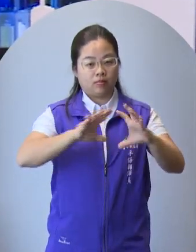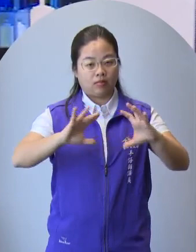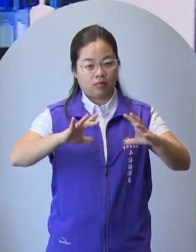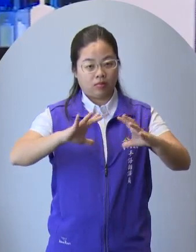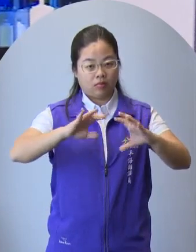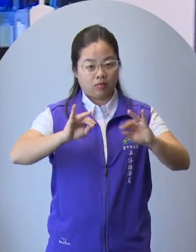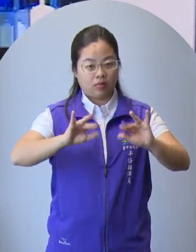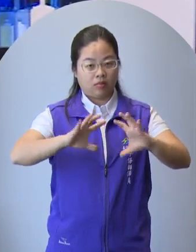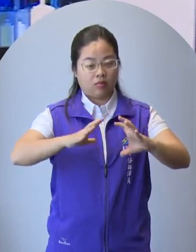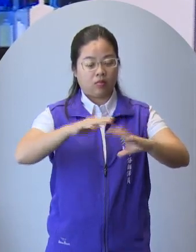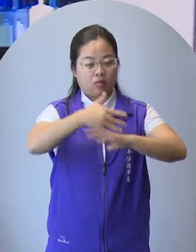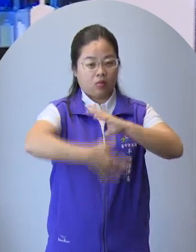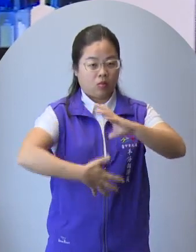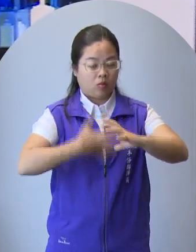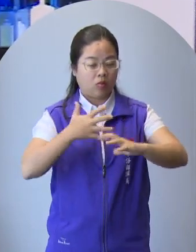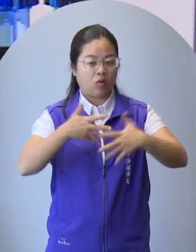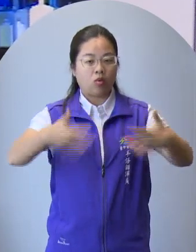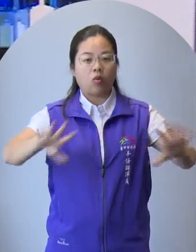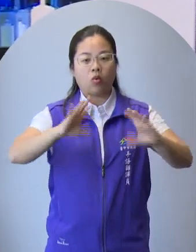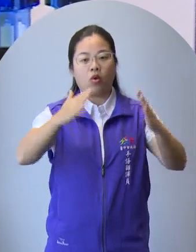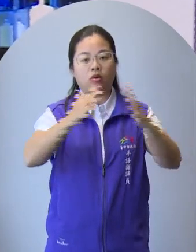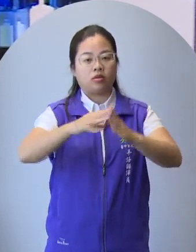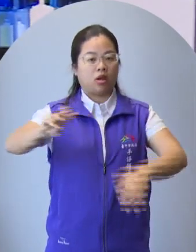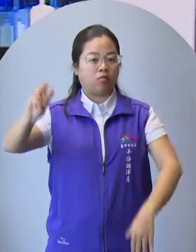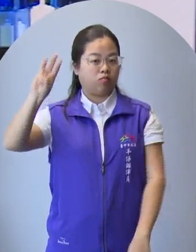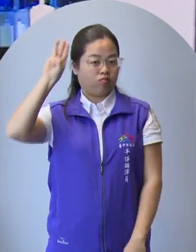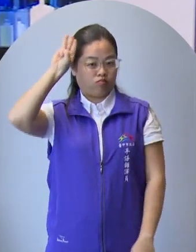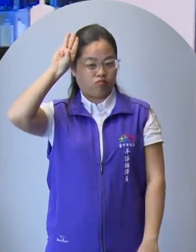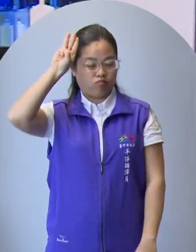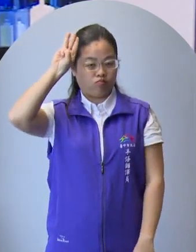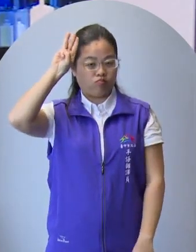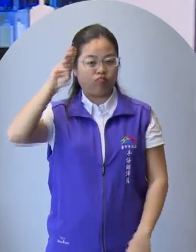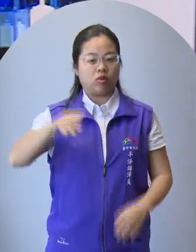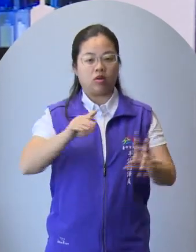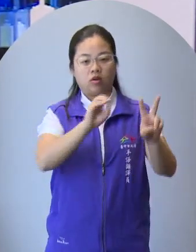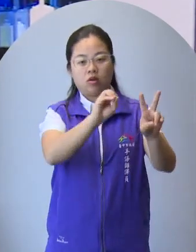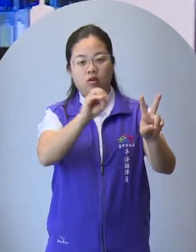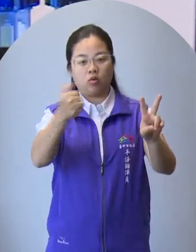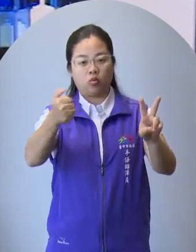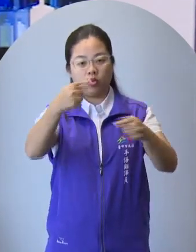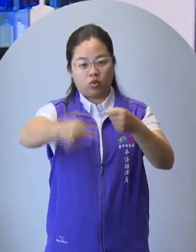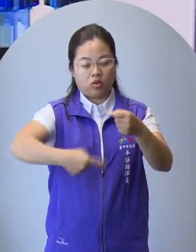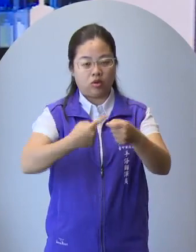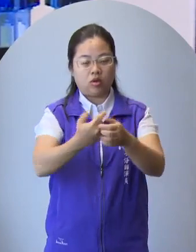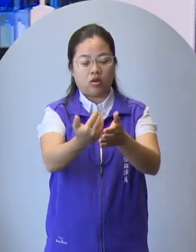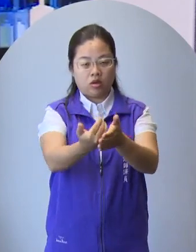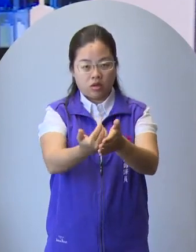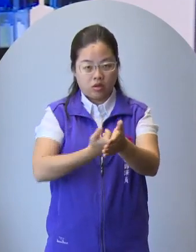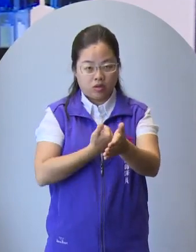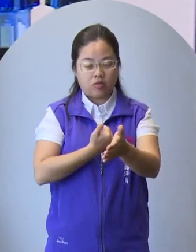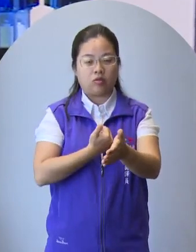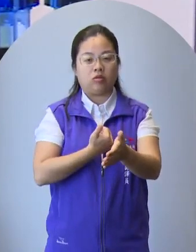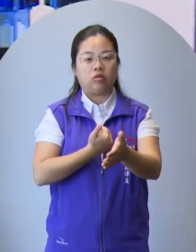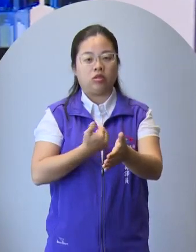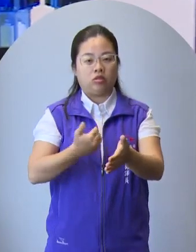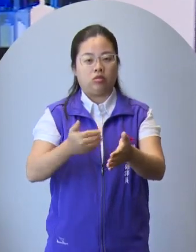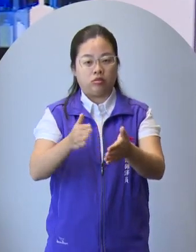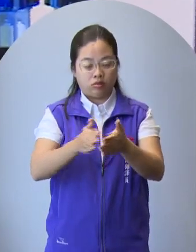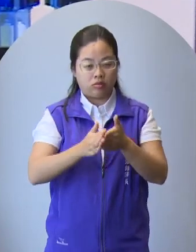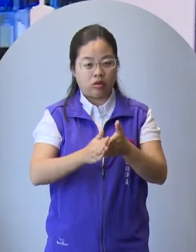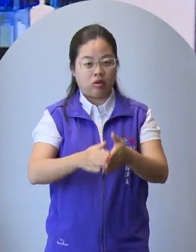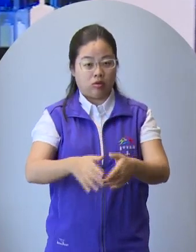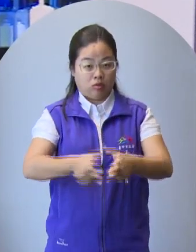经宣示他们在2050年要达到这个近零排放，那也有很多的城市